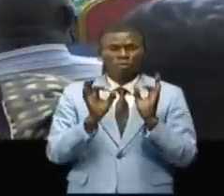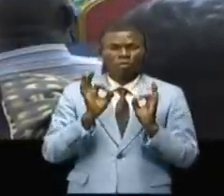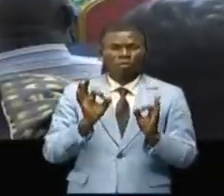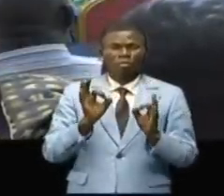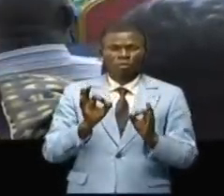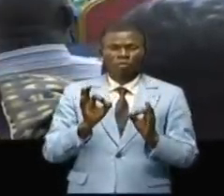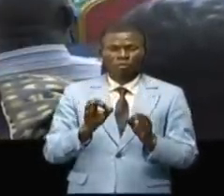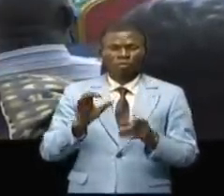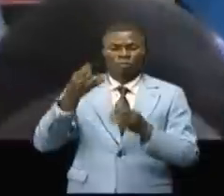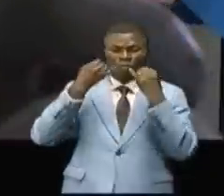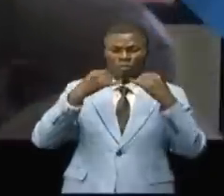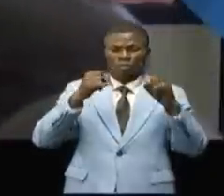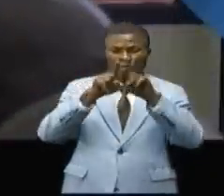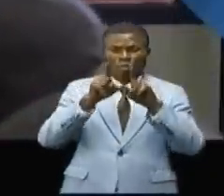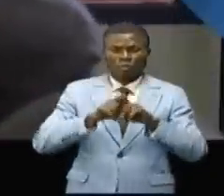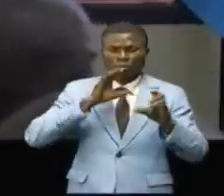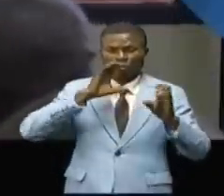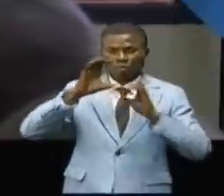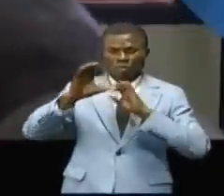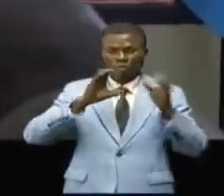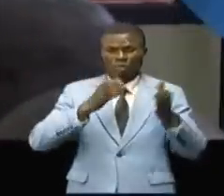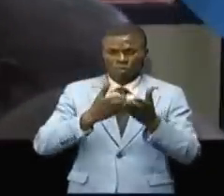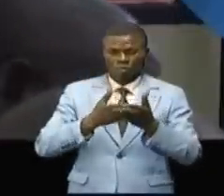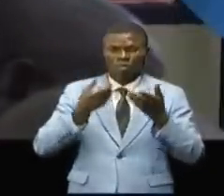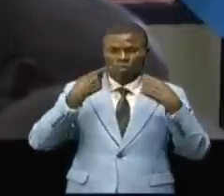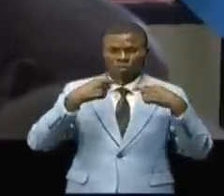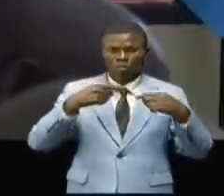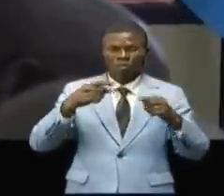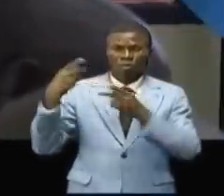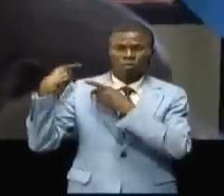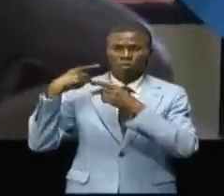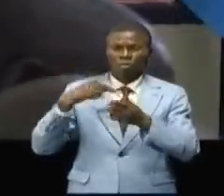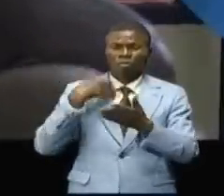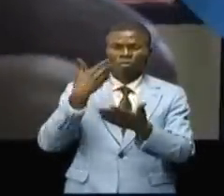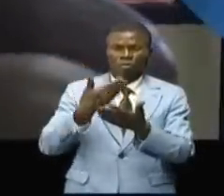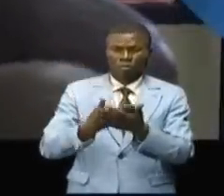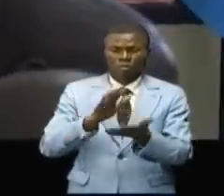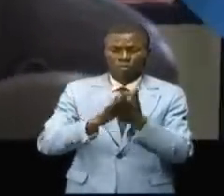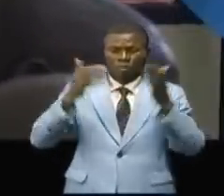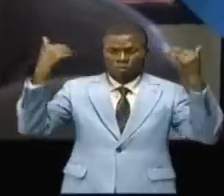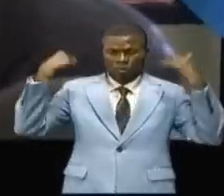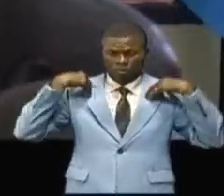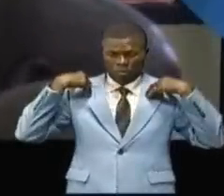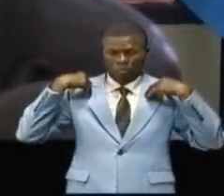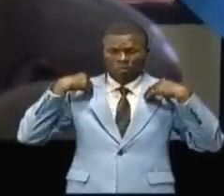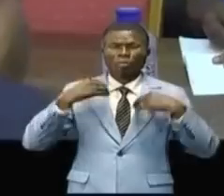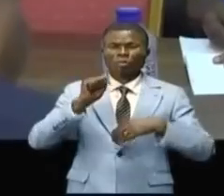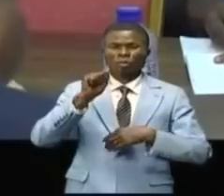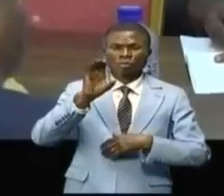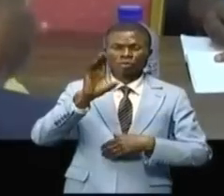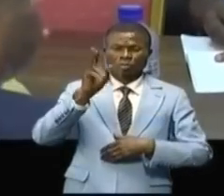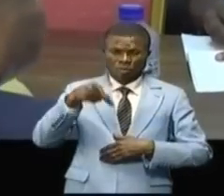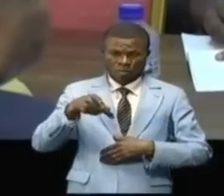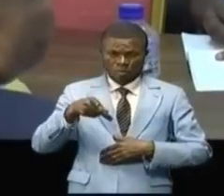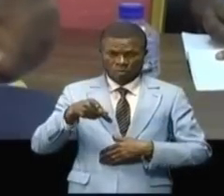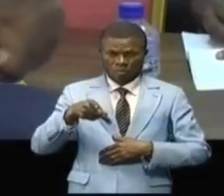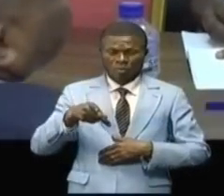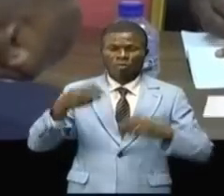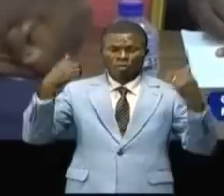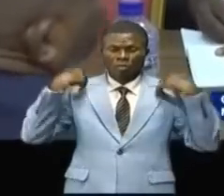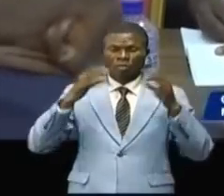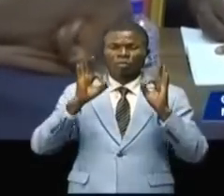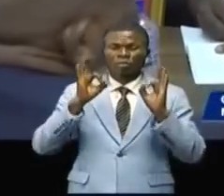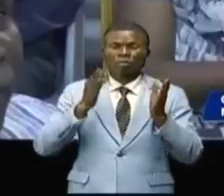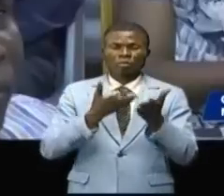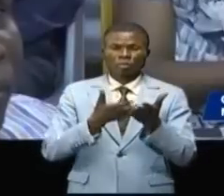de l'information et de la communication. Signalons que depuis leur arrivée à la tête de l'Agence congolaise de presse ACP, le nouveau staff